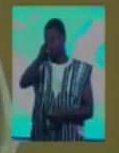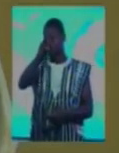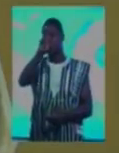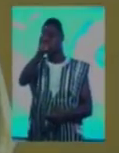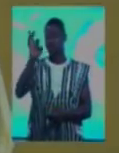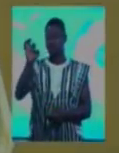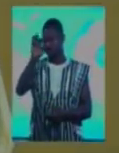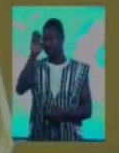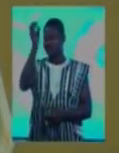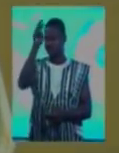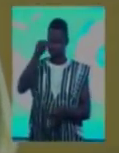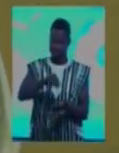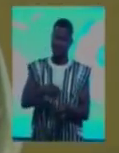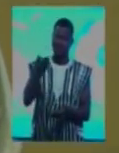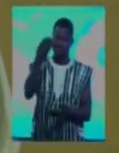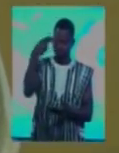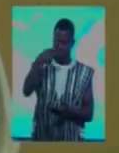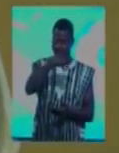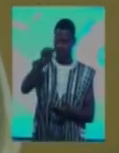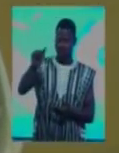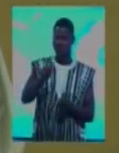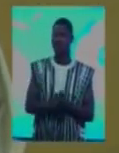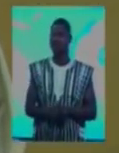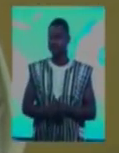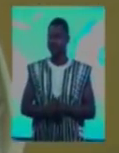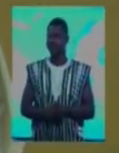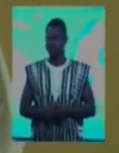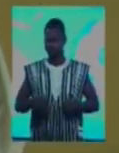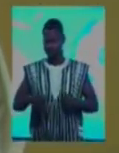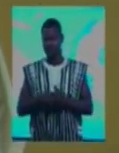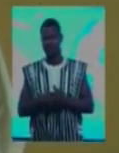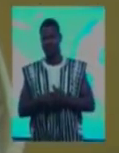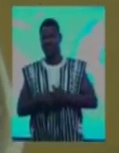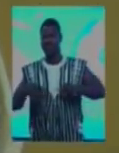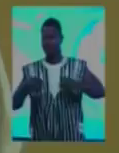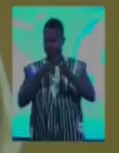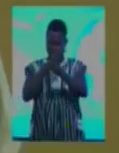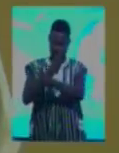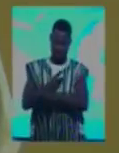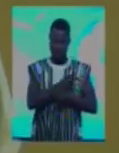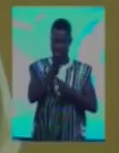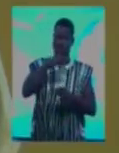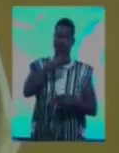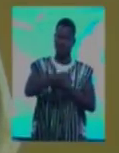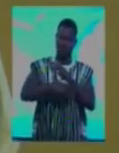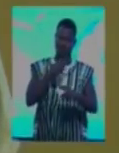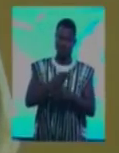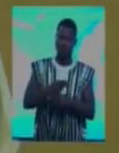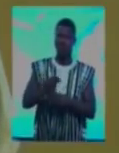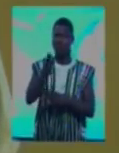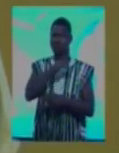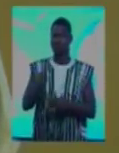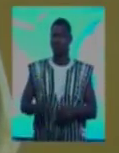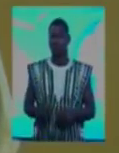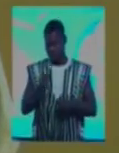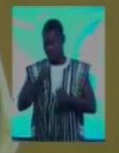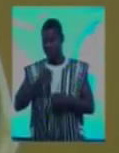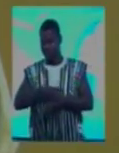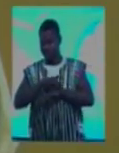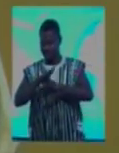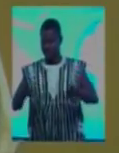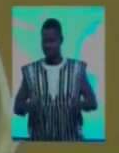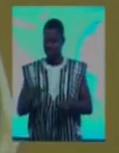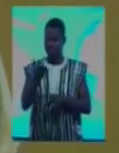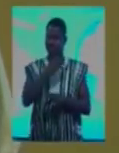Ces aires protégées sont constituées de parcs nationaux, des réserves totales de faune, des réserves partielles de